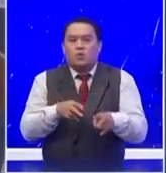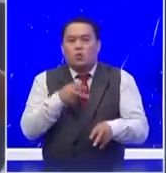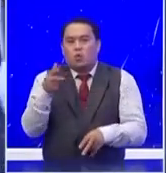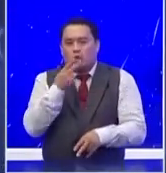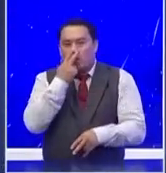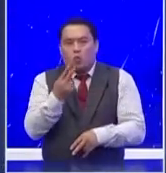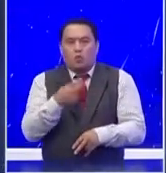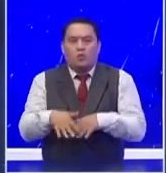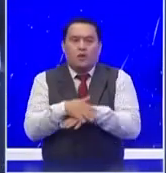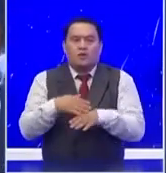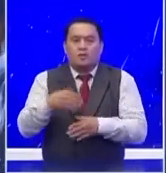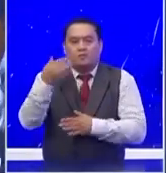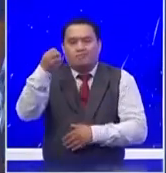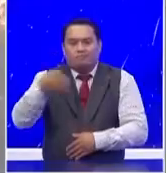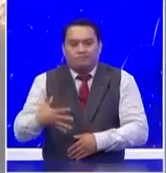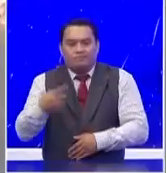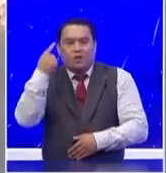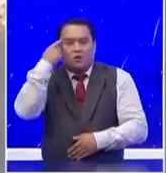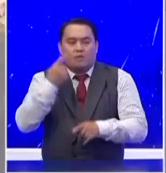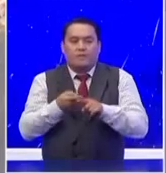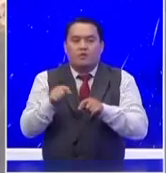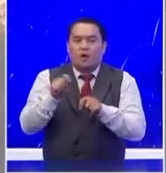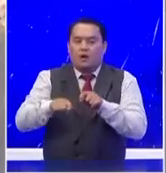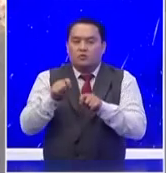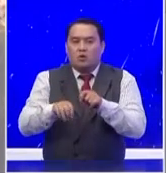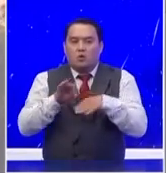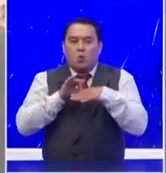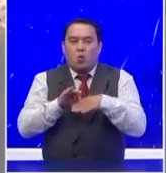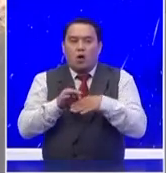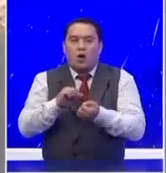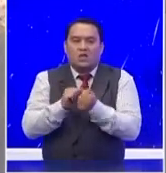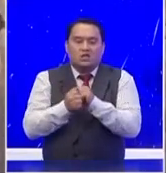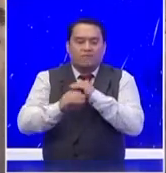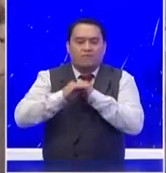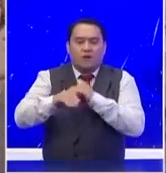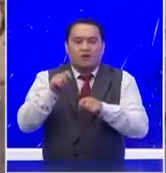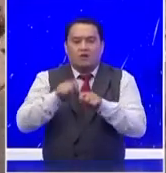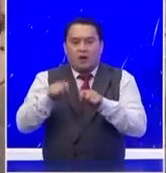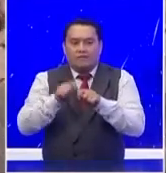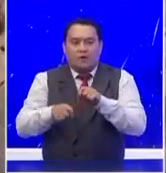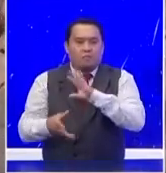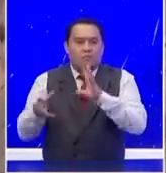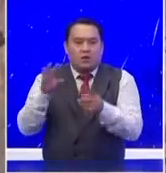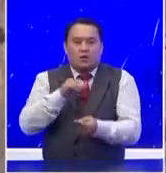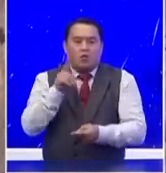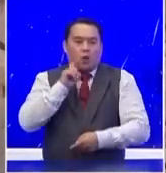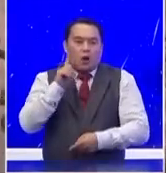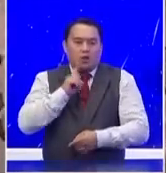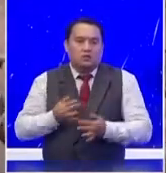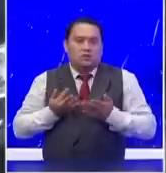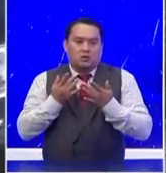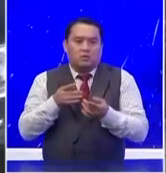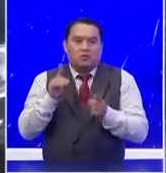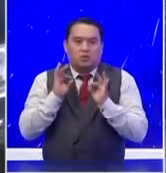көріп, тұрғындардың пікірін тыңдады. Сол арада тексеріс жүргізіп, асфальт бөлігіне сараптама жасады. Барлығы әзірге талапқа